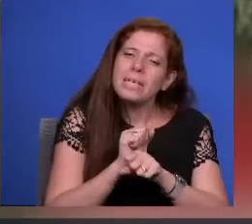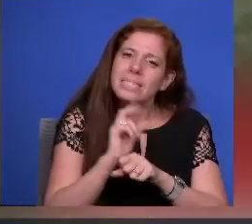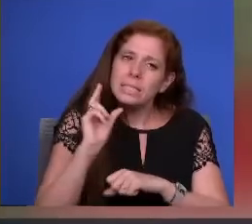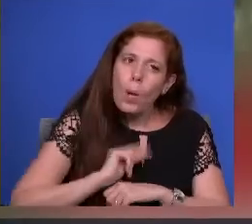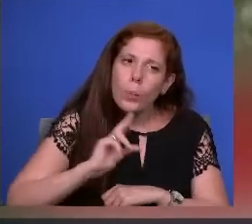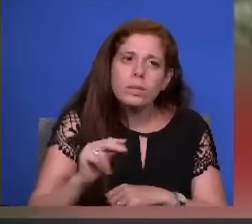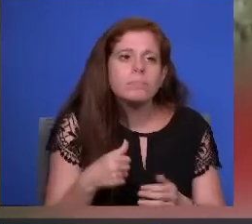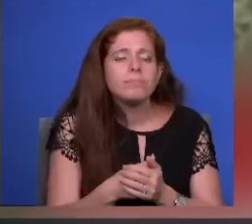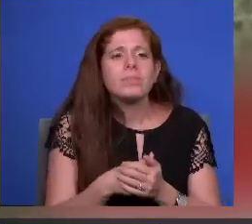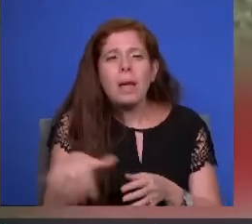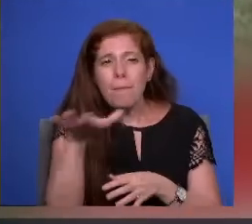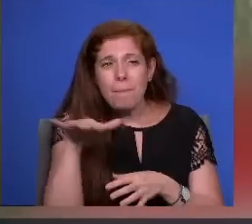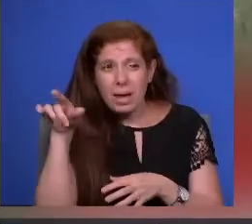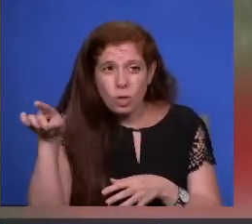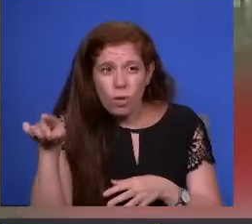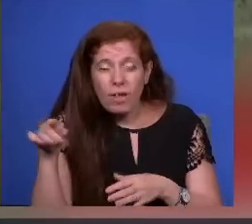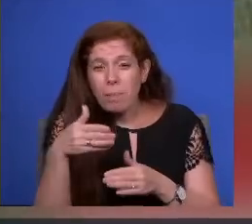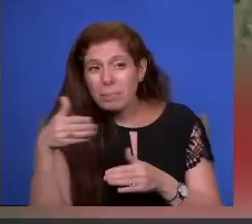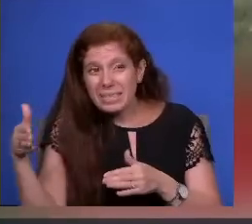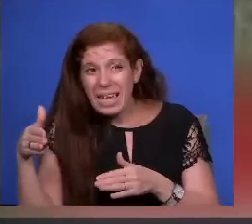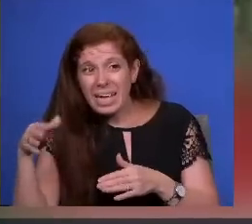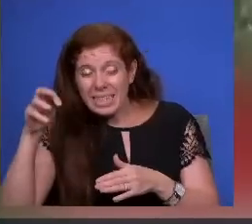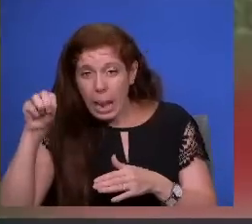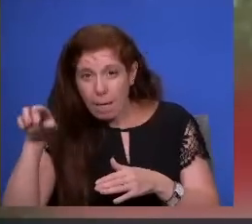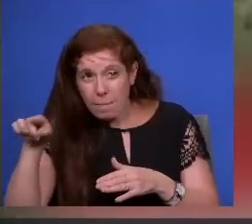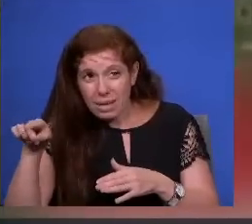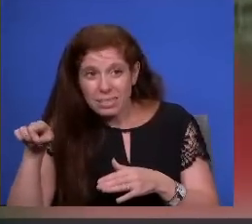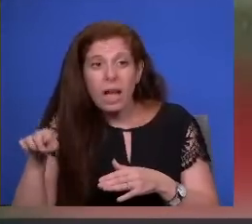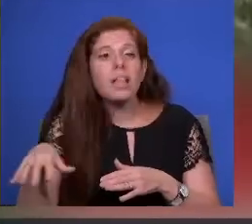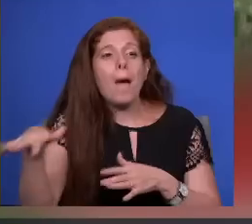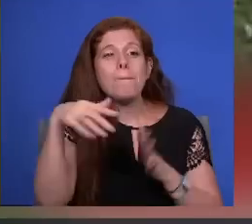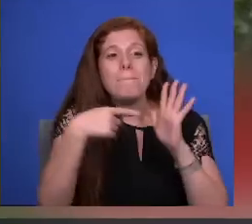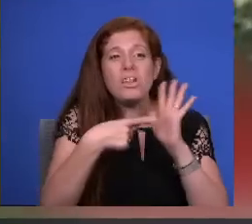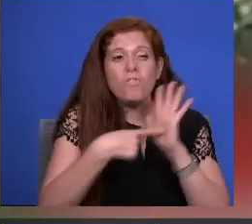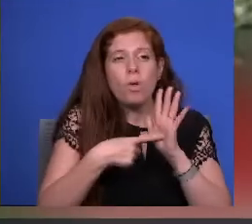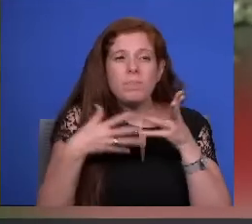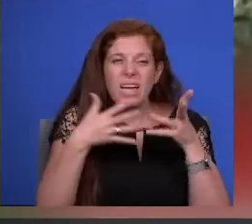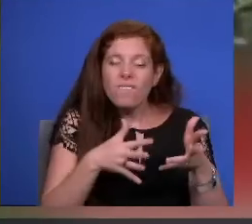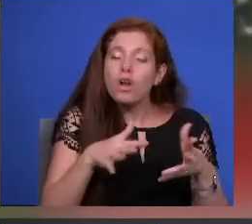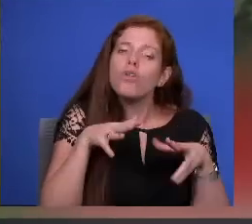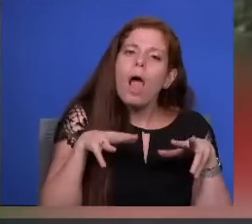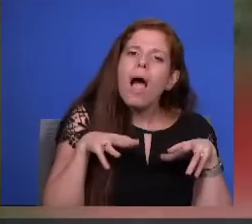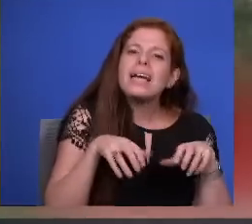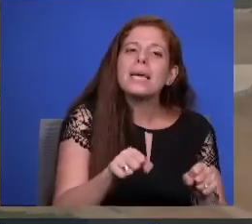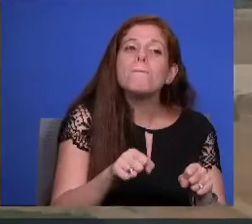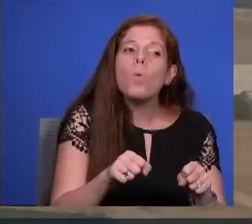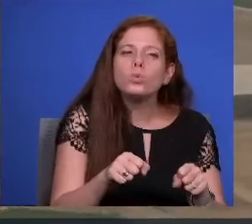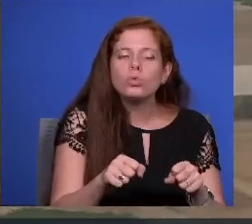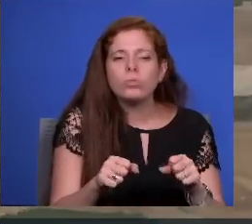السوري المحتل في منطقه الحفاير شرقيه مسعد جراء اعتداء قوات الاحتلال واعتقال